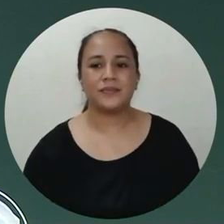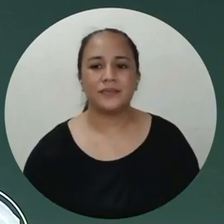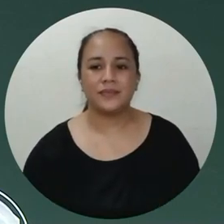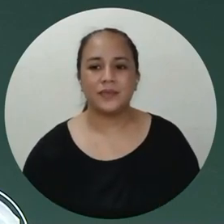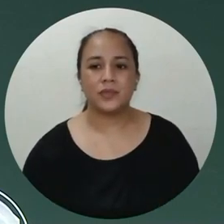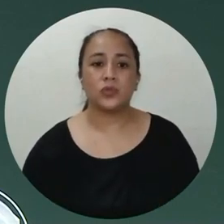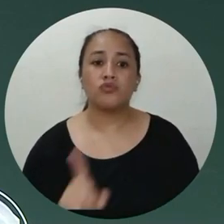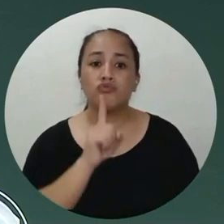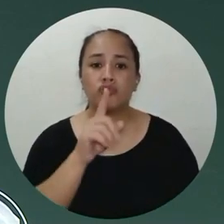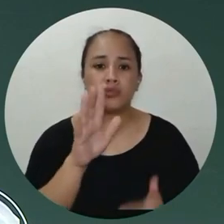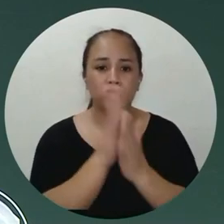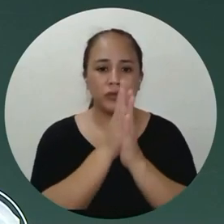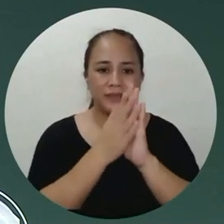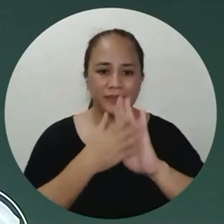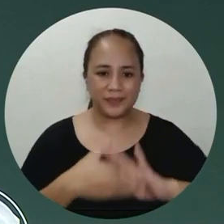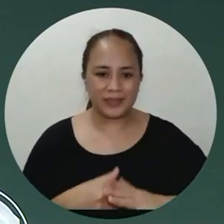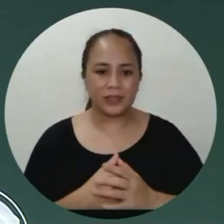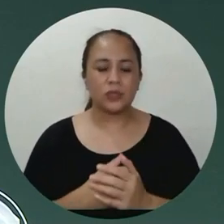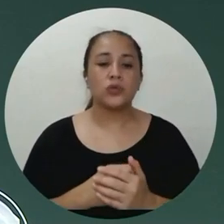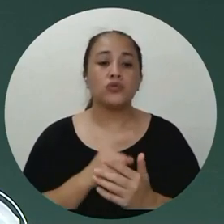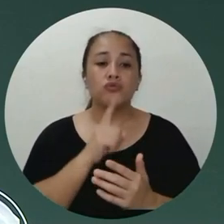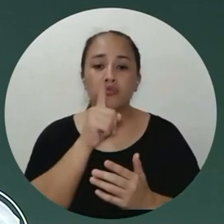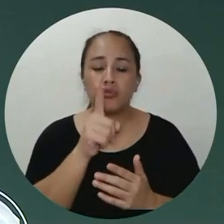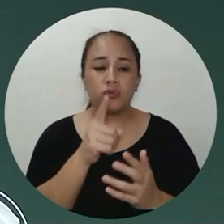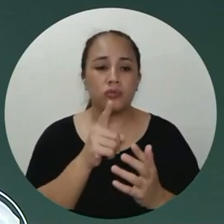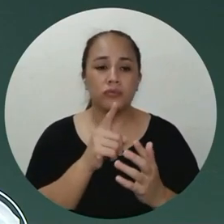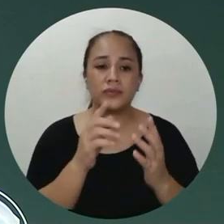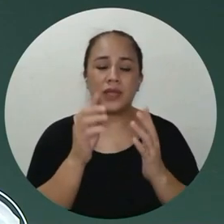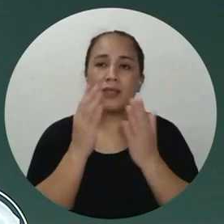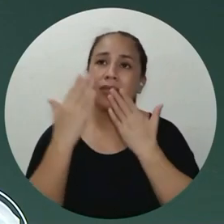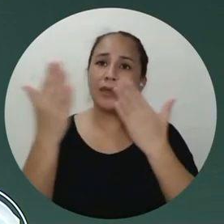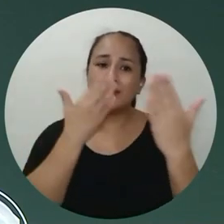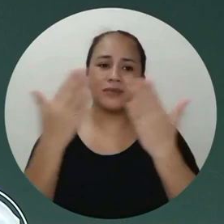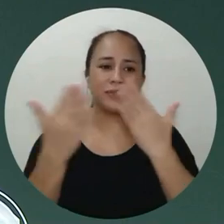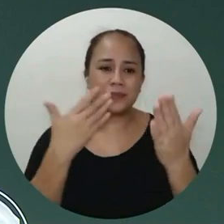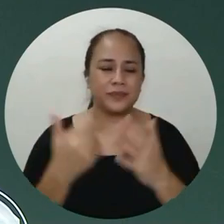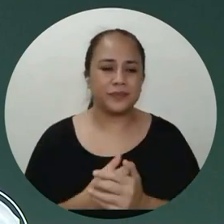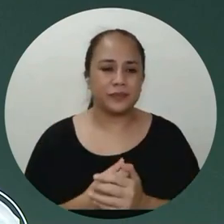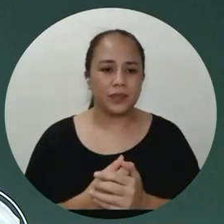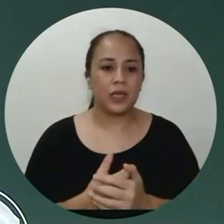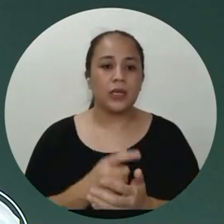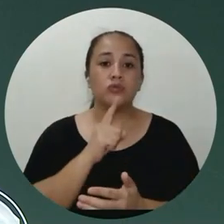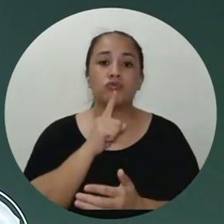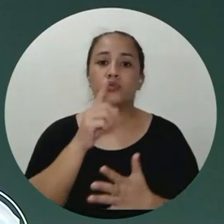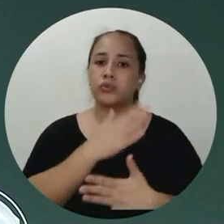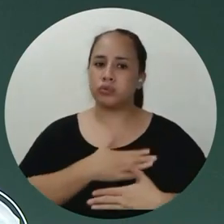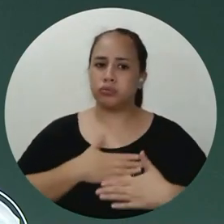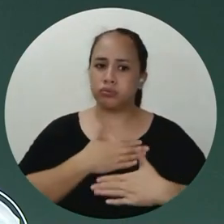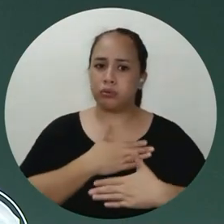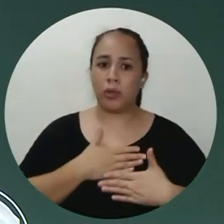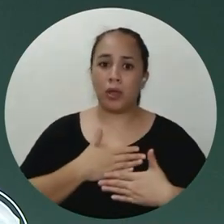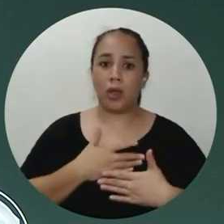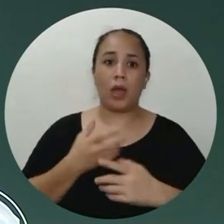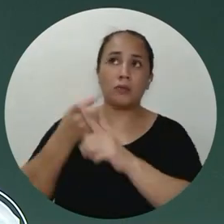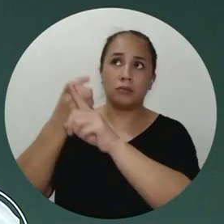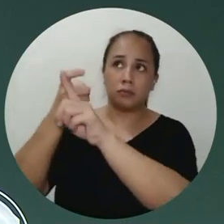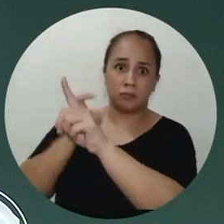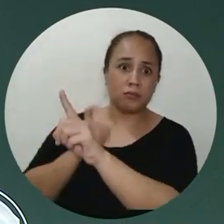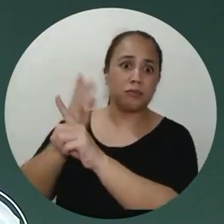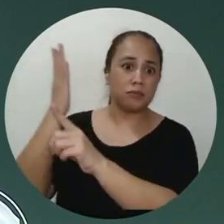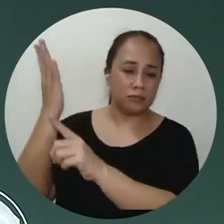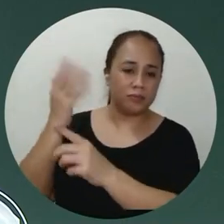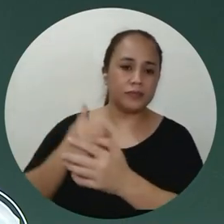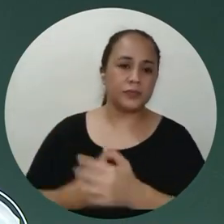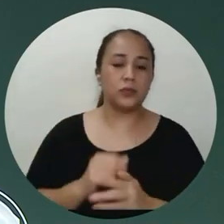참 감사. True thanksgiving. 예, 참 누림 여기 나오는 겁니다. And the true enjoyment comes from this. 아무것도 염려하지 말고. Do not